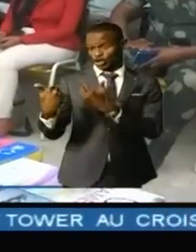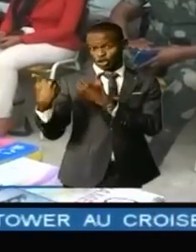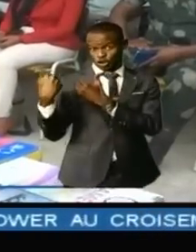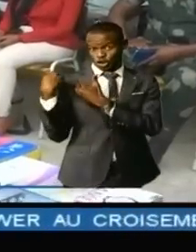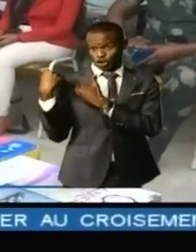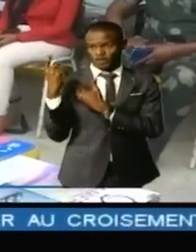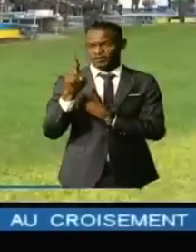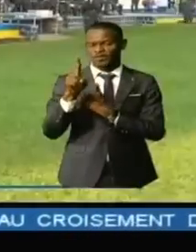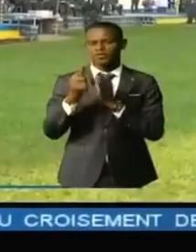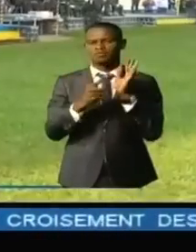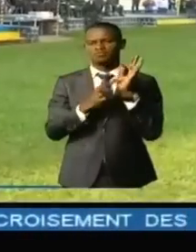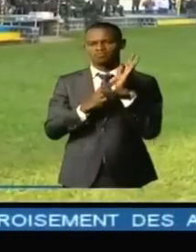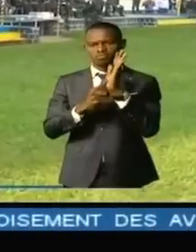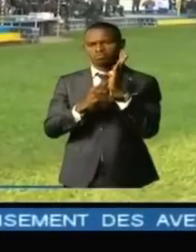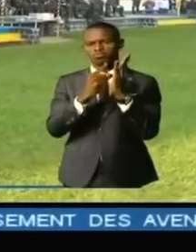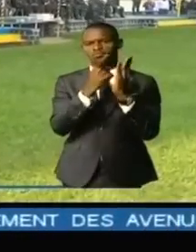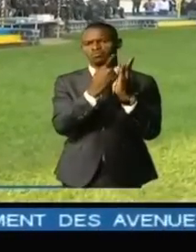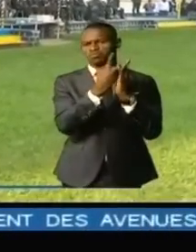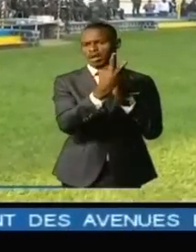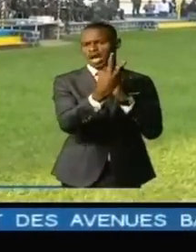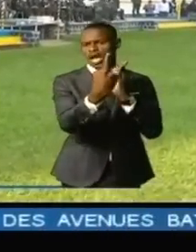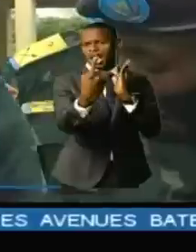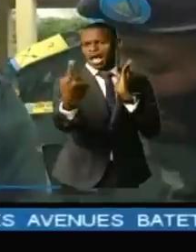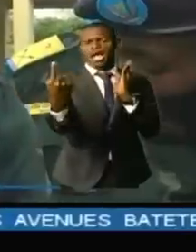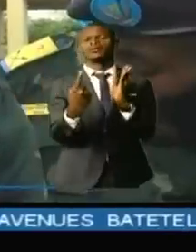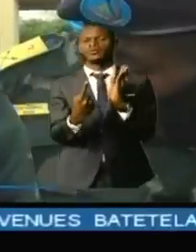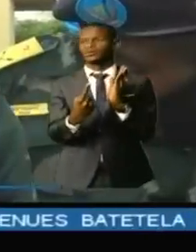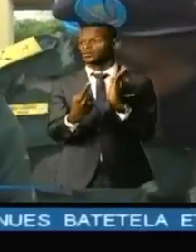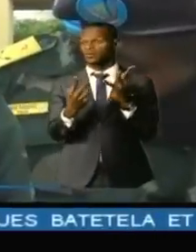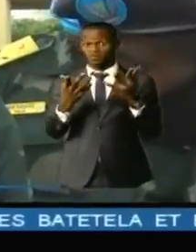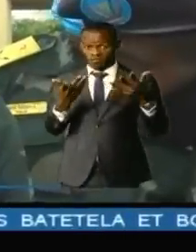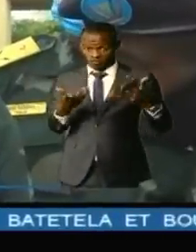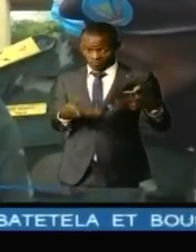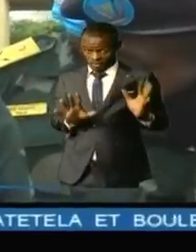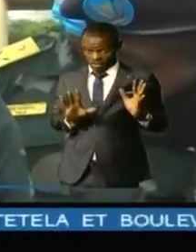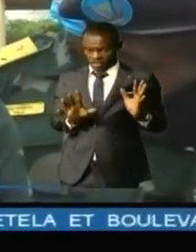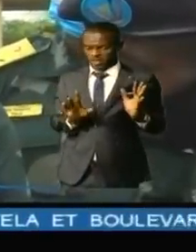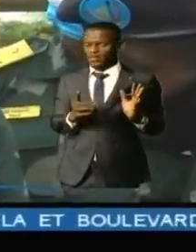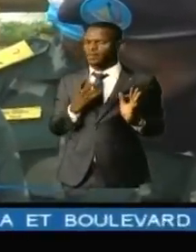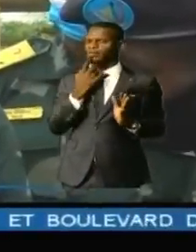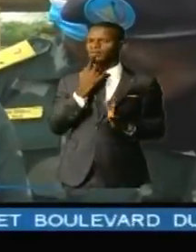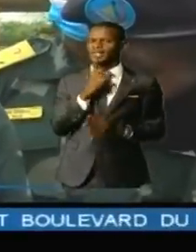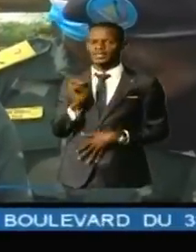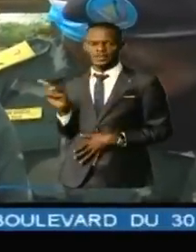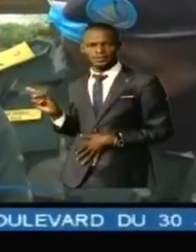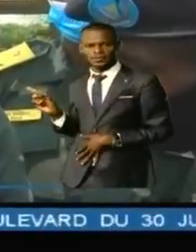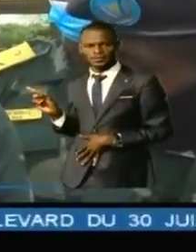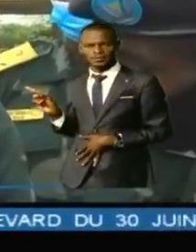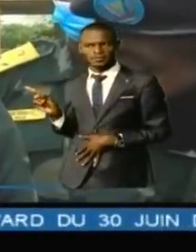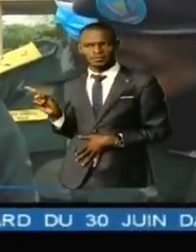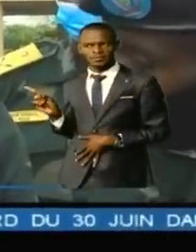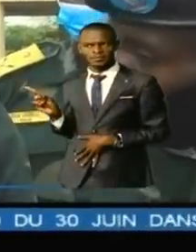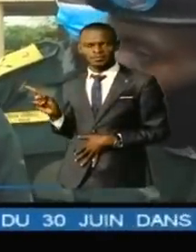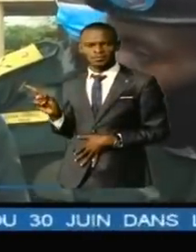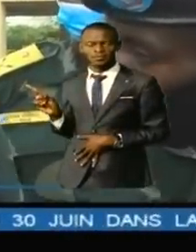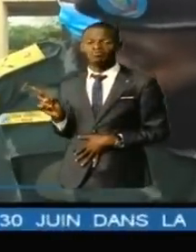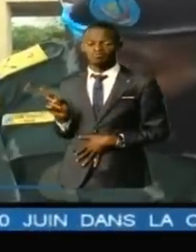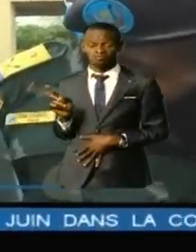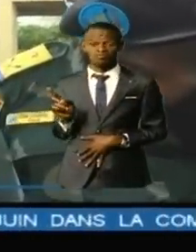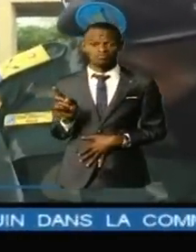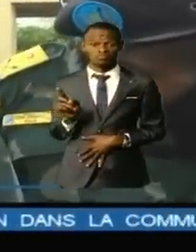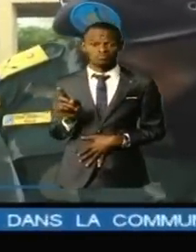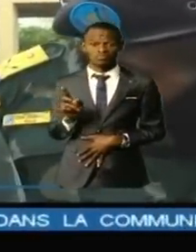sa filière de formation des officiers. 139 élèves officiers ont réussi, dont 3